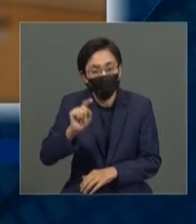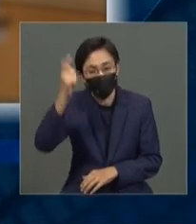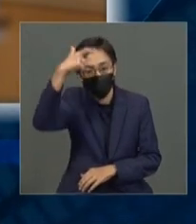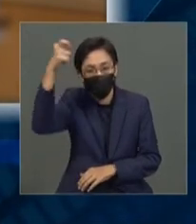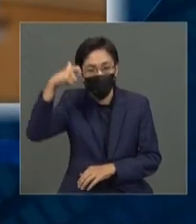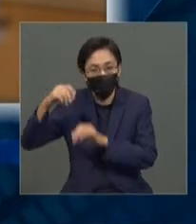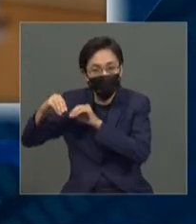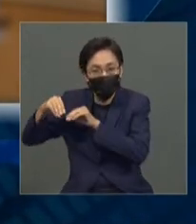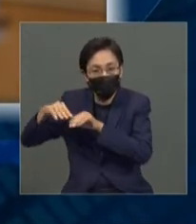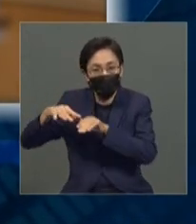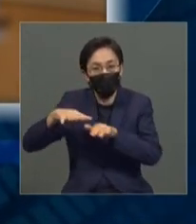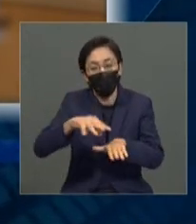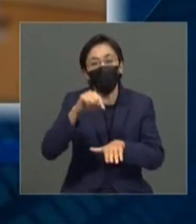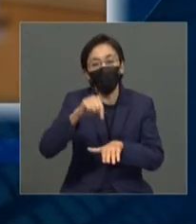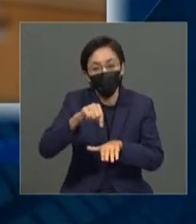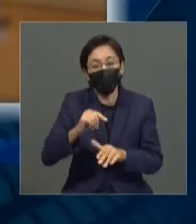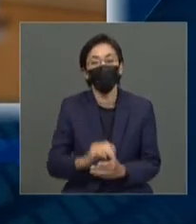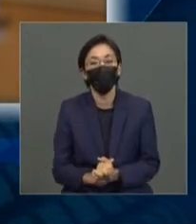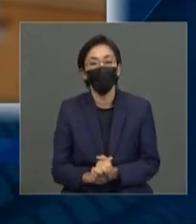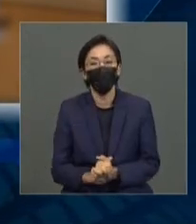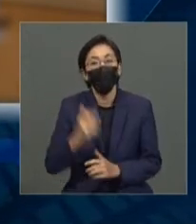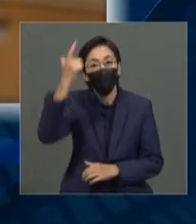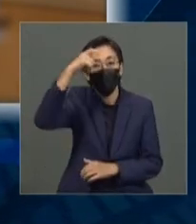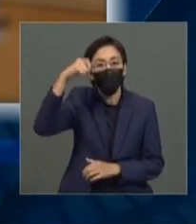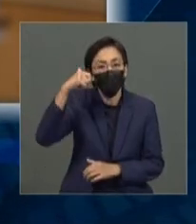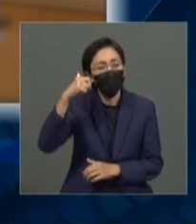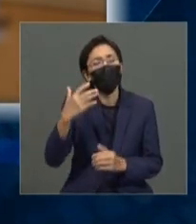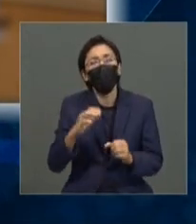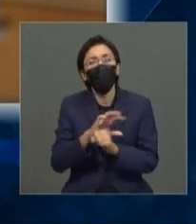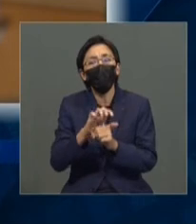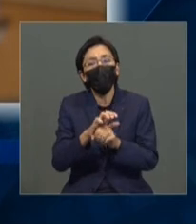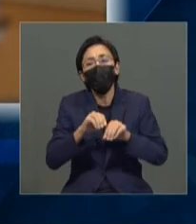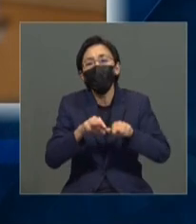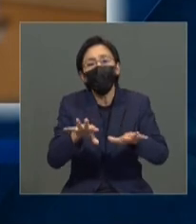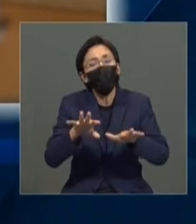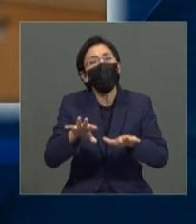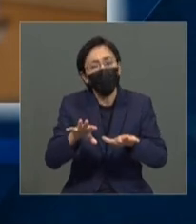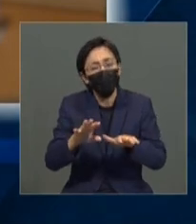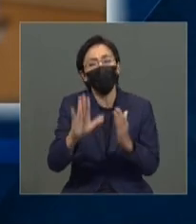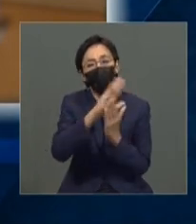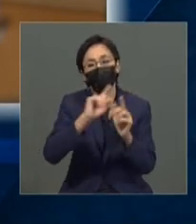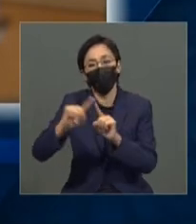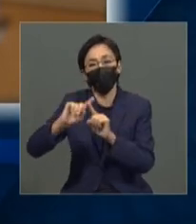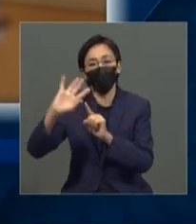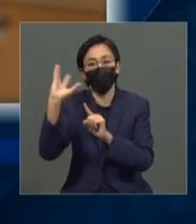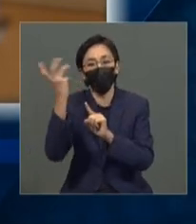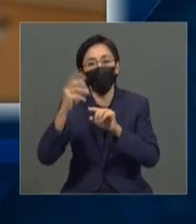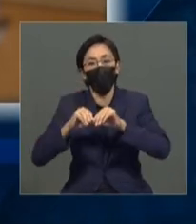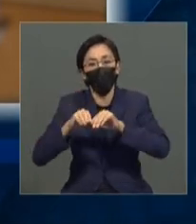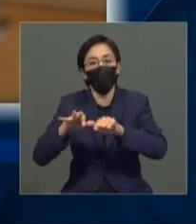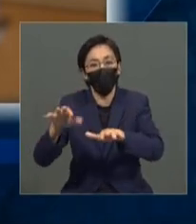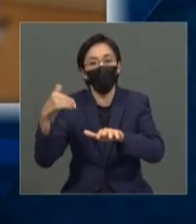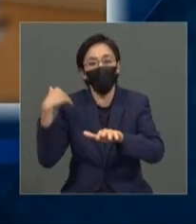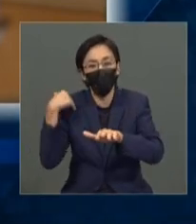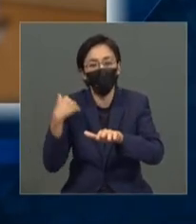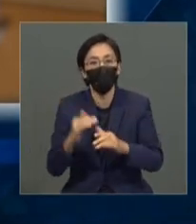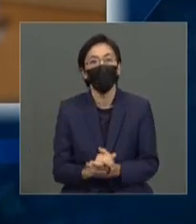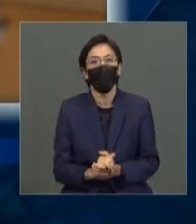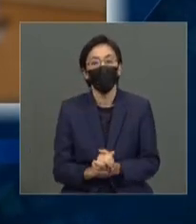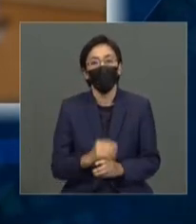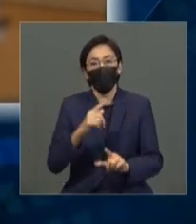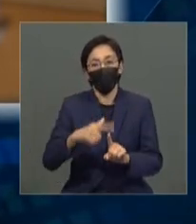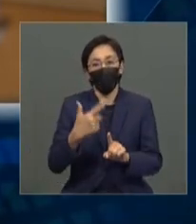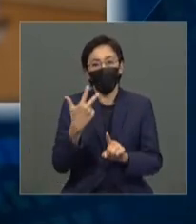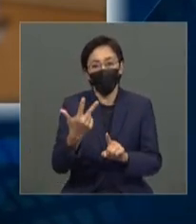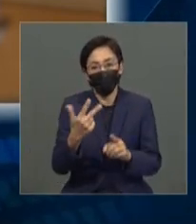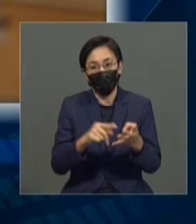ซึ่งสายพันธุ์นั้นเนี่ยนะครับก็เหมือนกับสายพันธุ์ทั่วๆไปที่ระบาดอยู่ทั่วโลกแต่มาการระบาดครั้งใหม่ในปลายเดือนมี